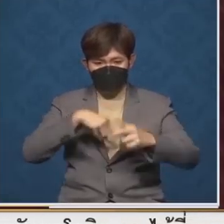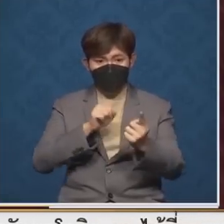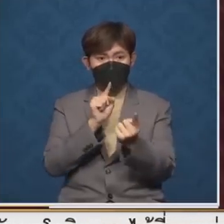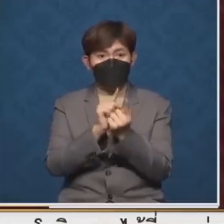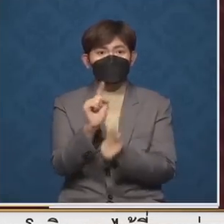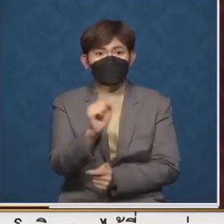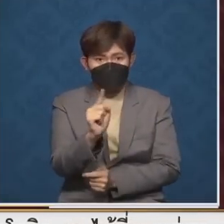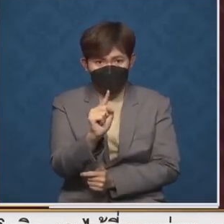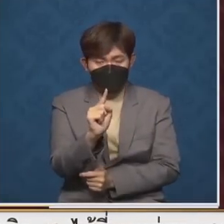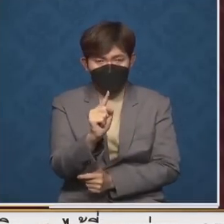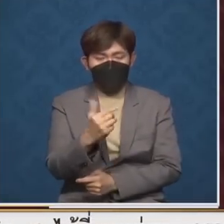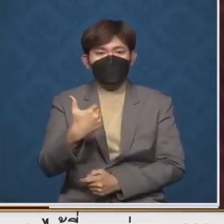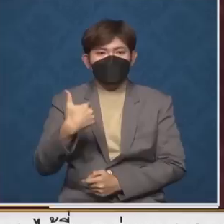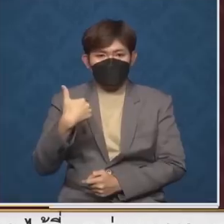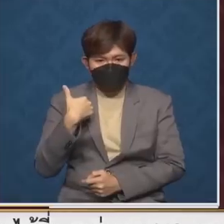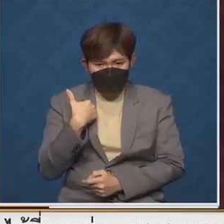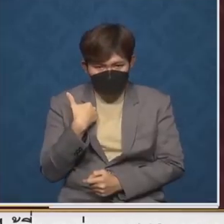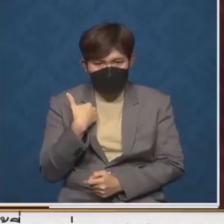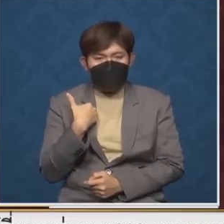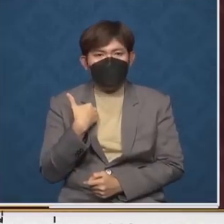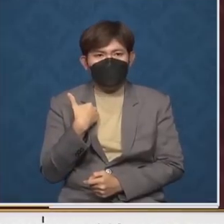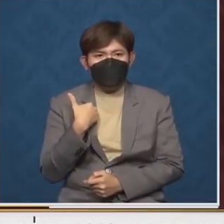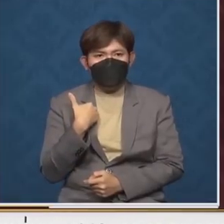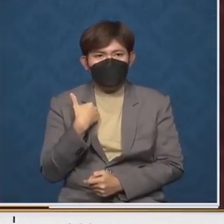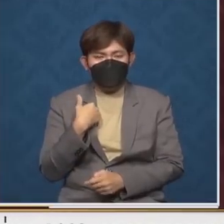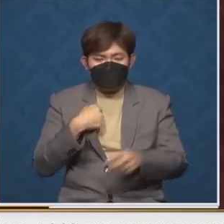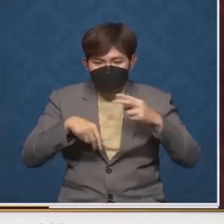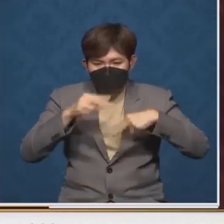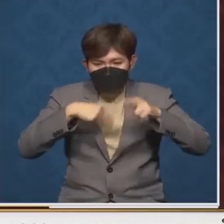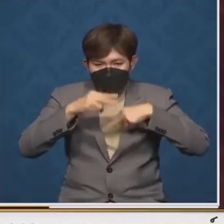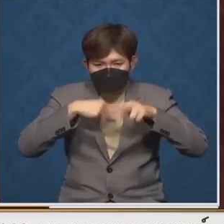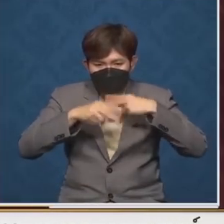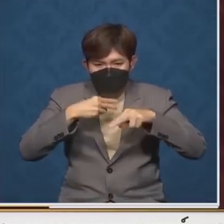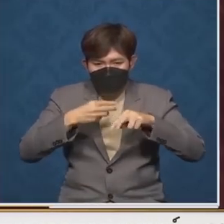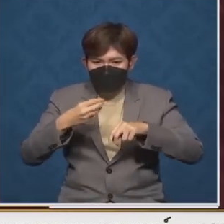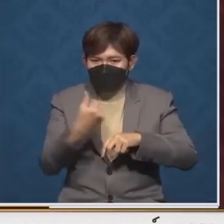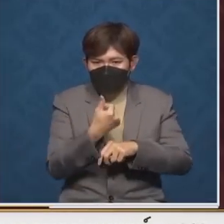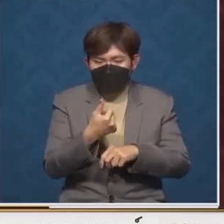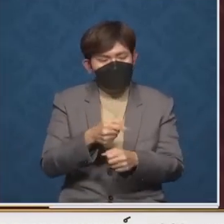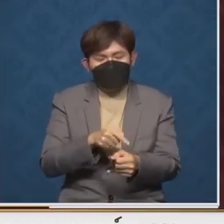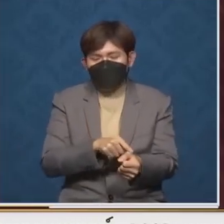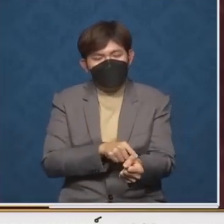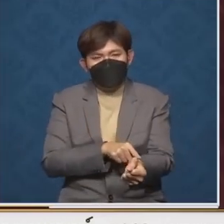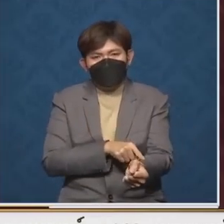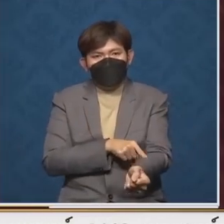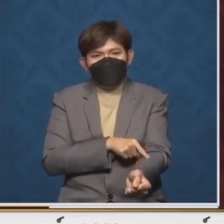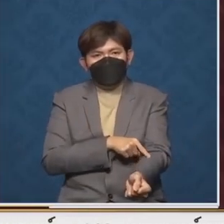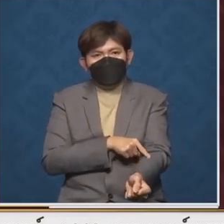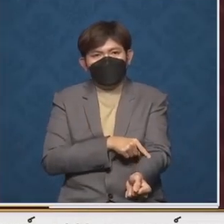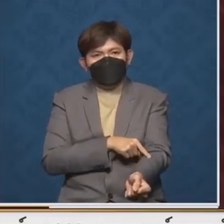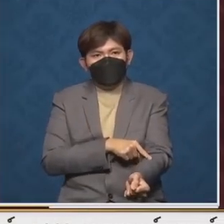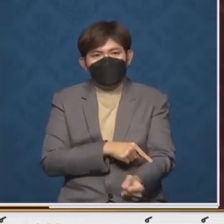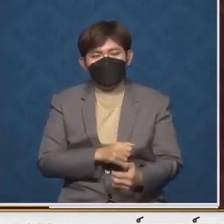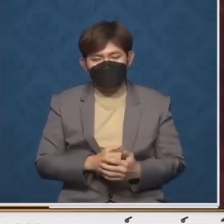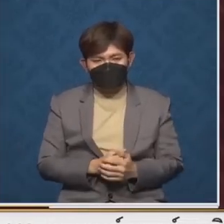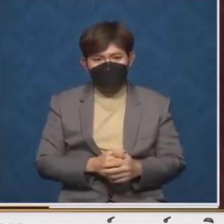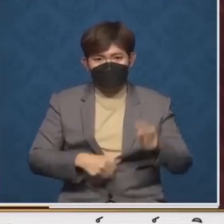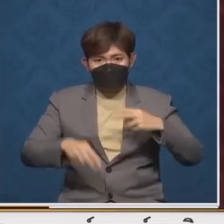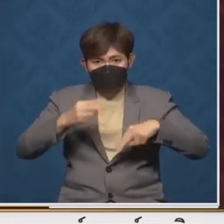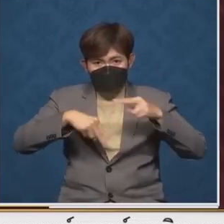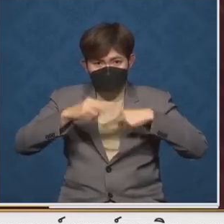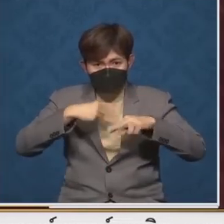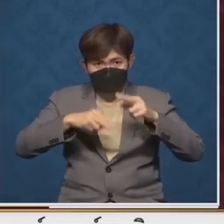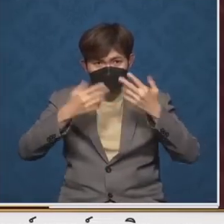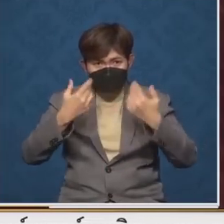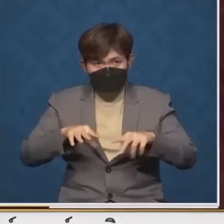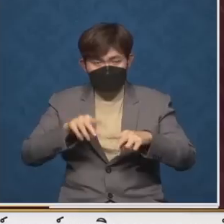ครับมีความว่าน้อยมากครับผลลบ